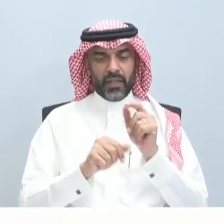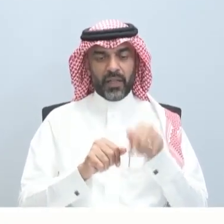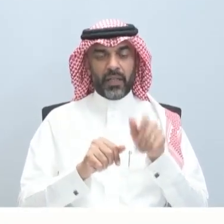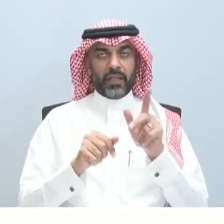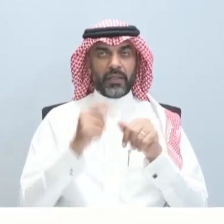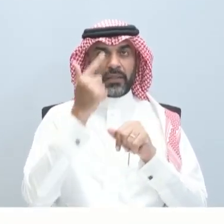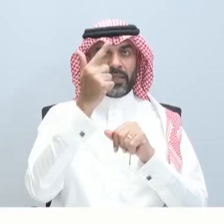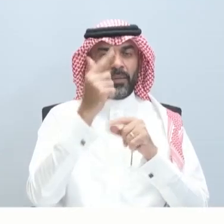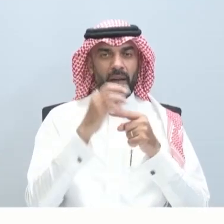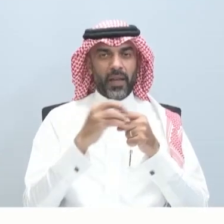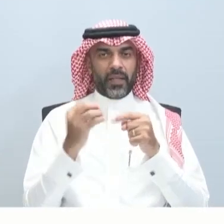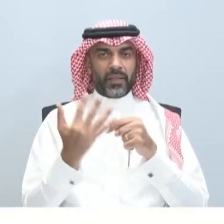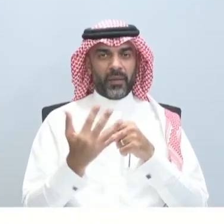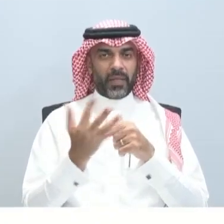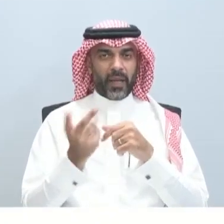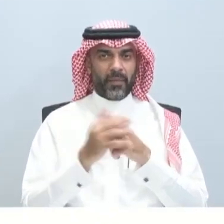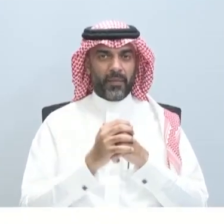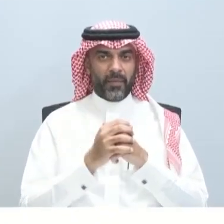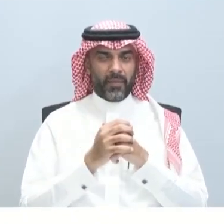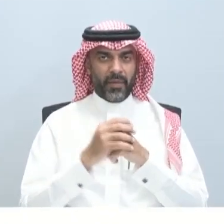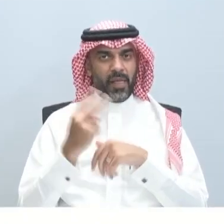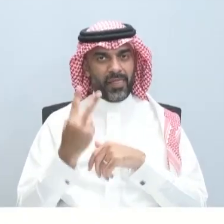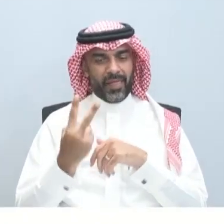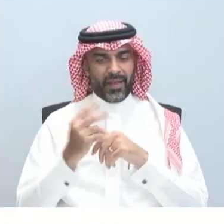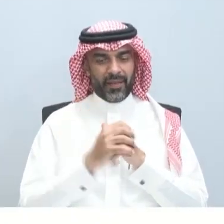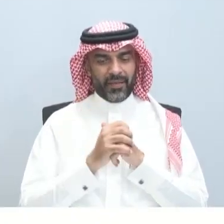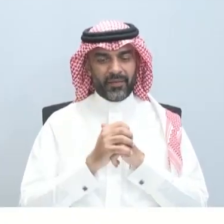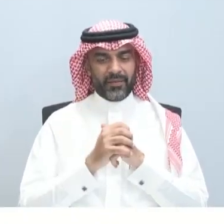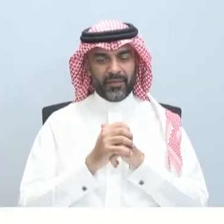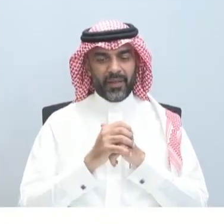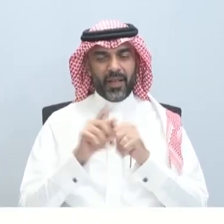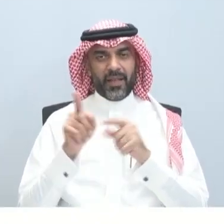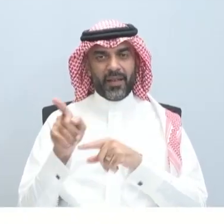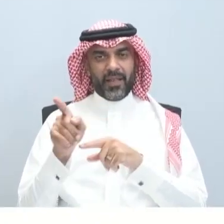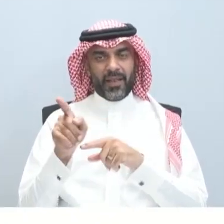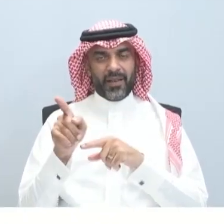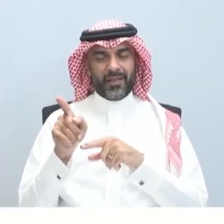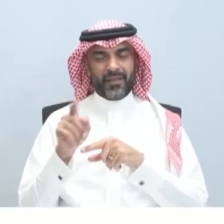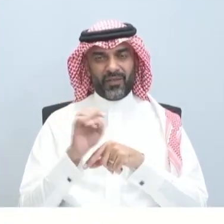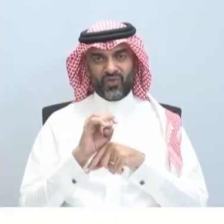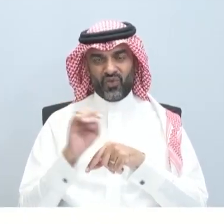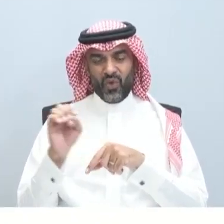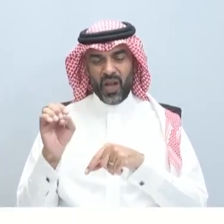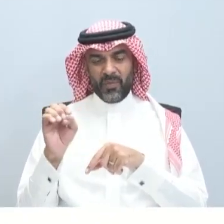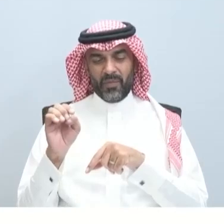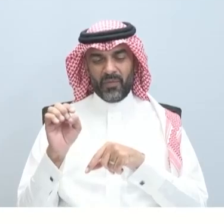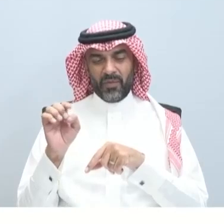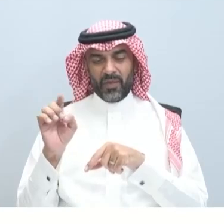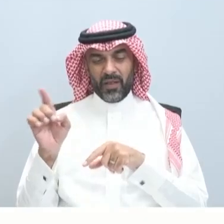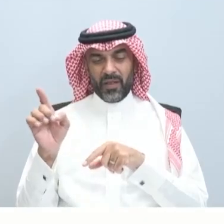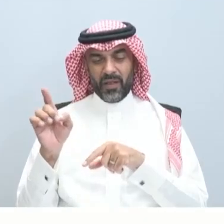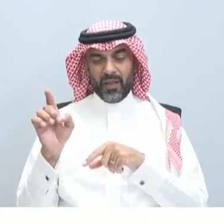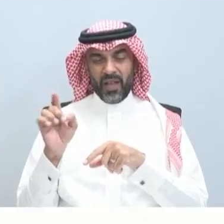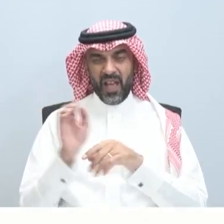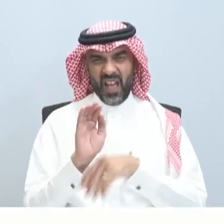الاحاد سبعه مطروحا منها خمسه اثنان بارك الله فيكم اذا بهذا الشكل توصلنا للاجابه اذا